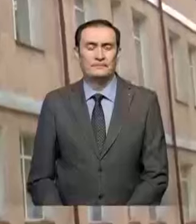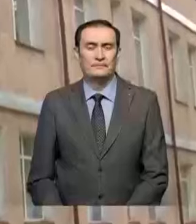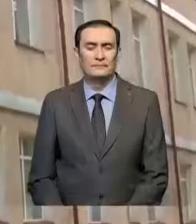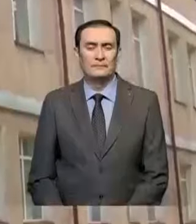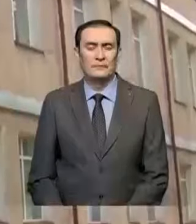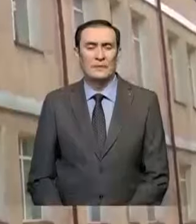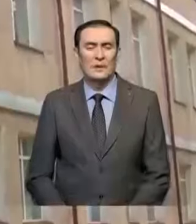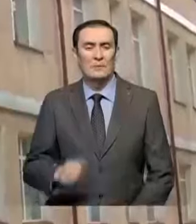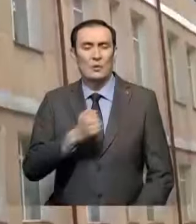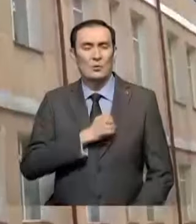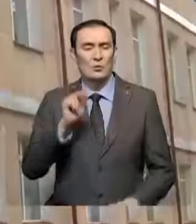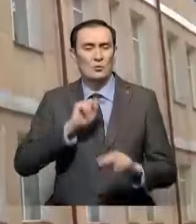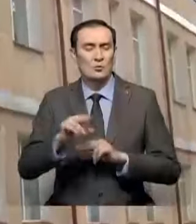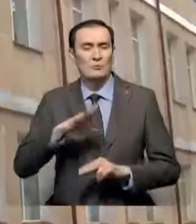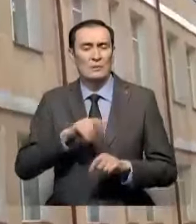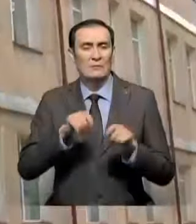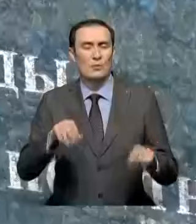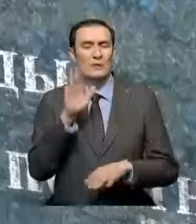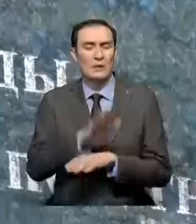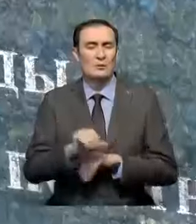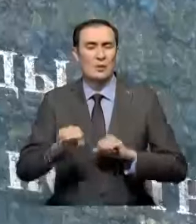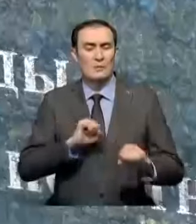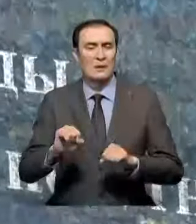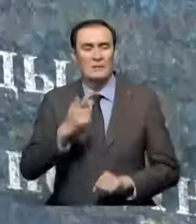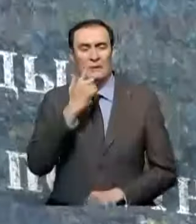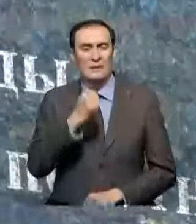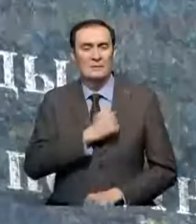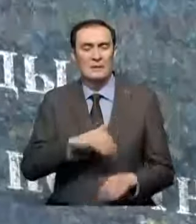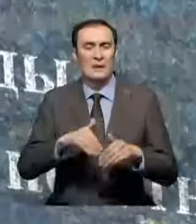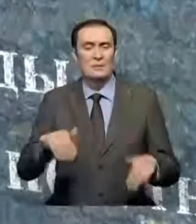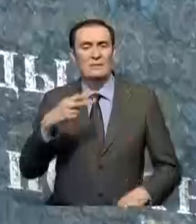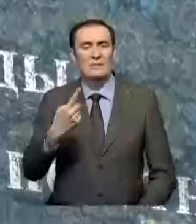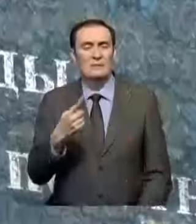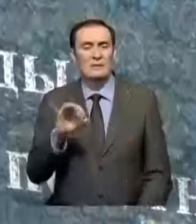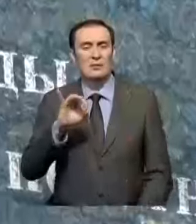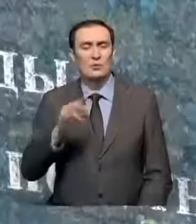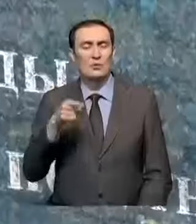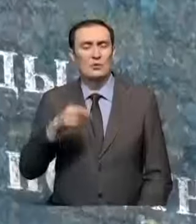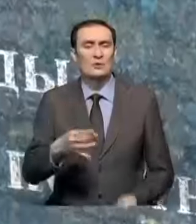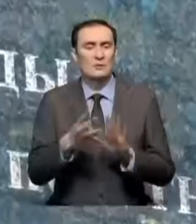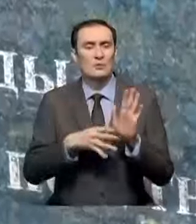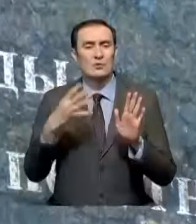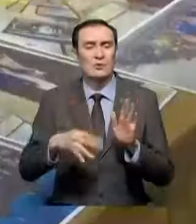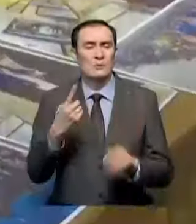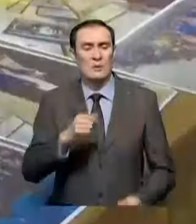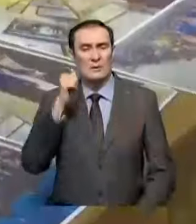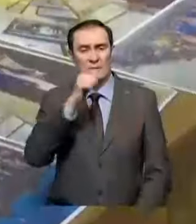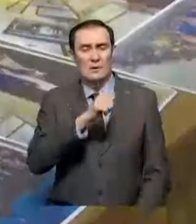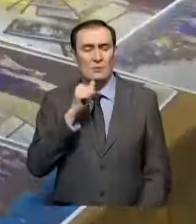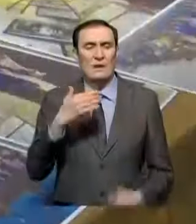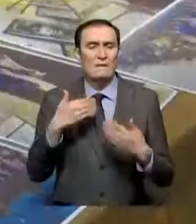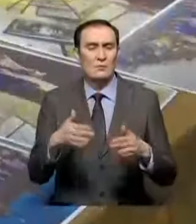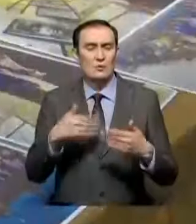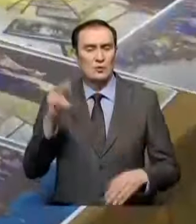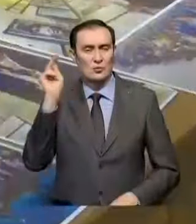Фрунзенское пехотное училище было сформировано по приказу командования Красной армии 21 июня 1941 года.